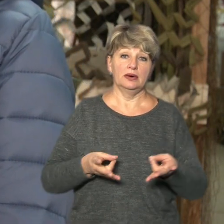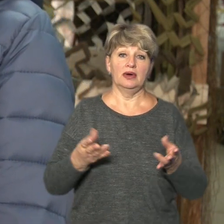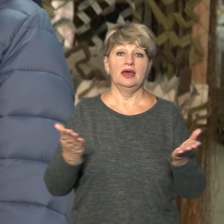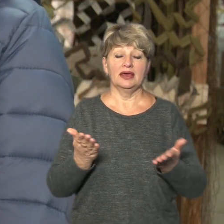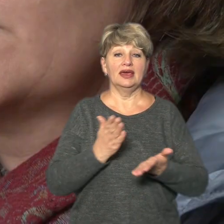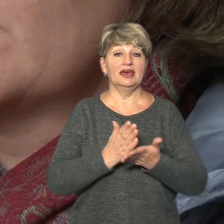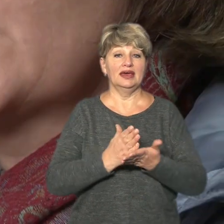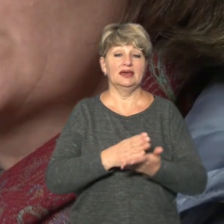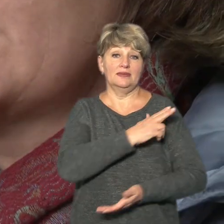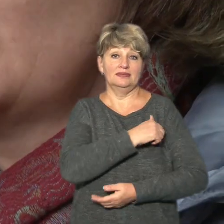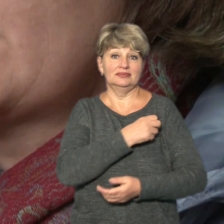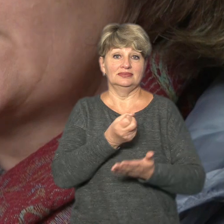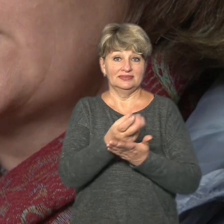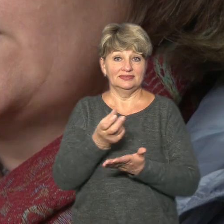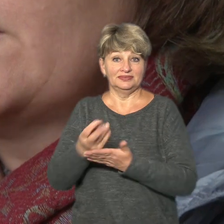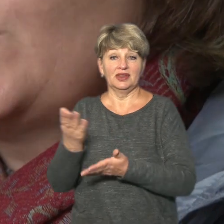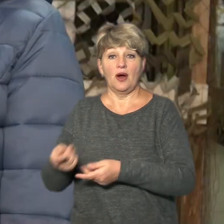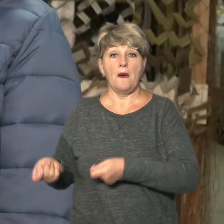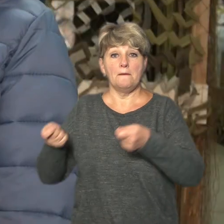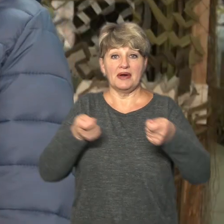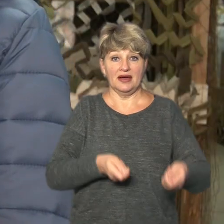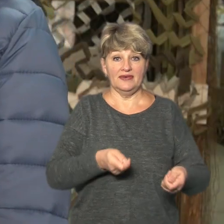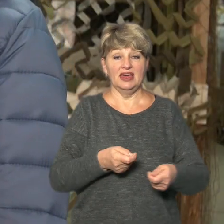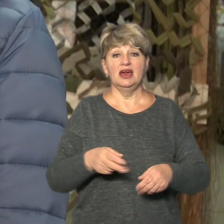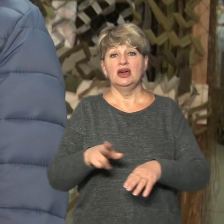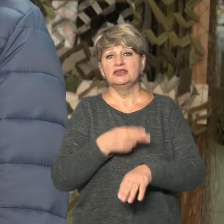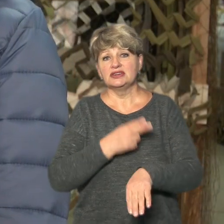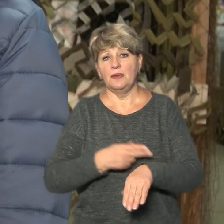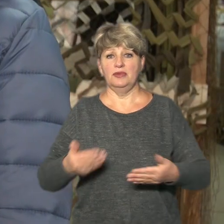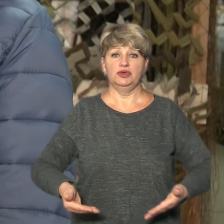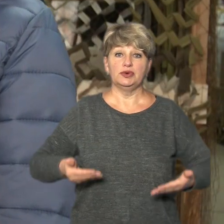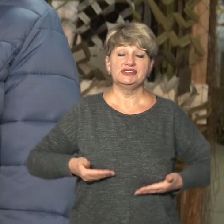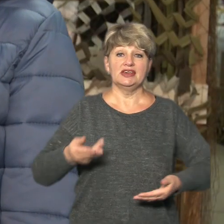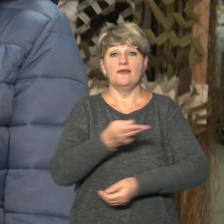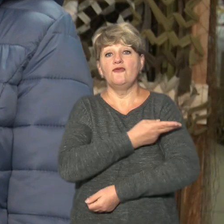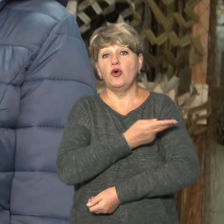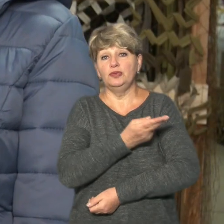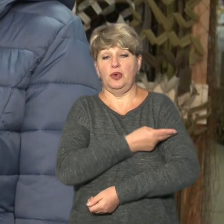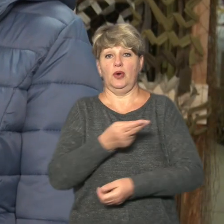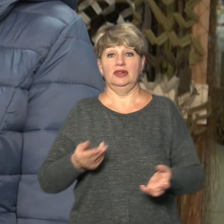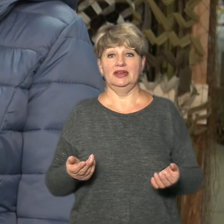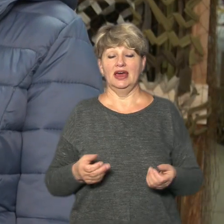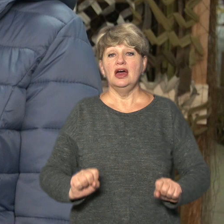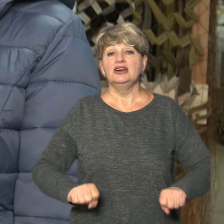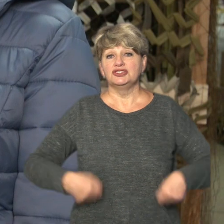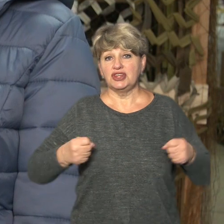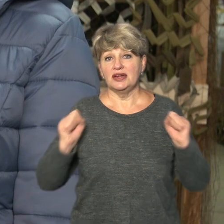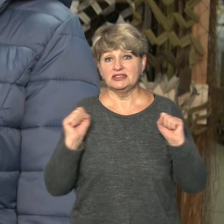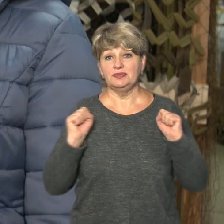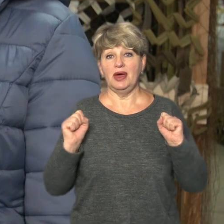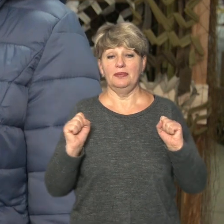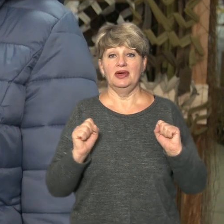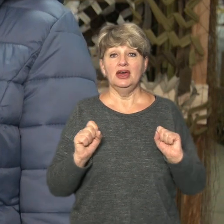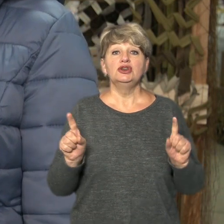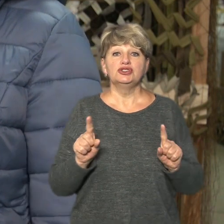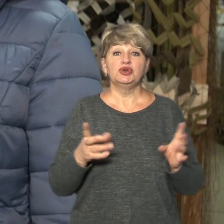в госпіталі яких привезли з передовою шкарпетки труси футболки штани спортивні Ну в принципі